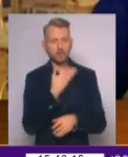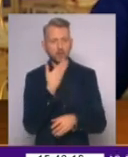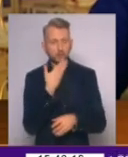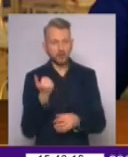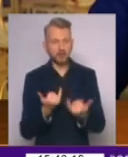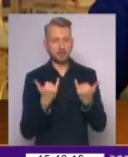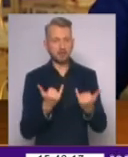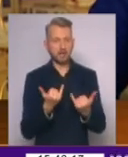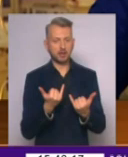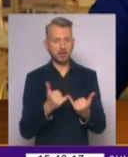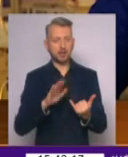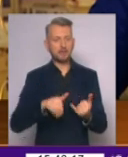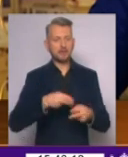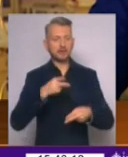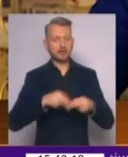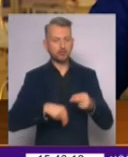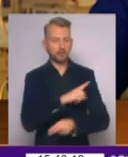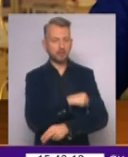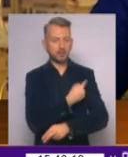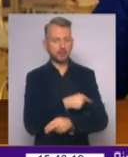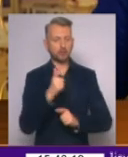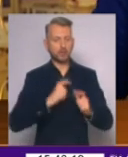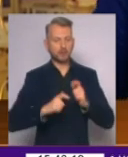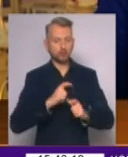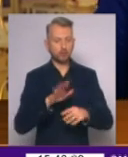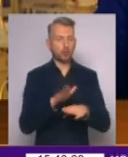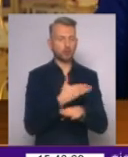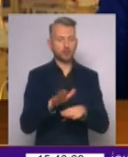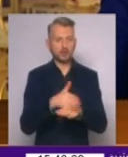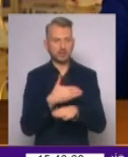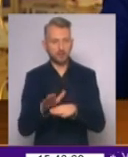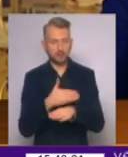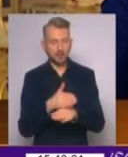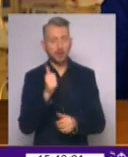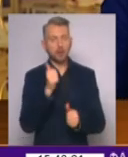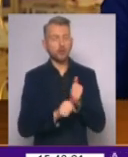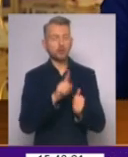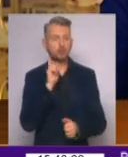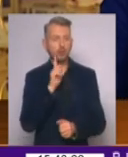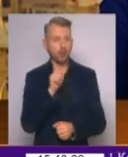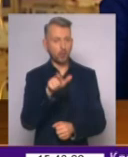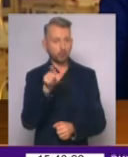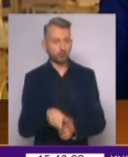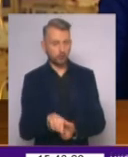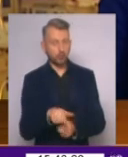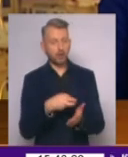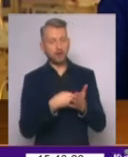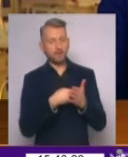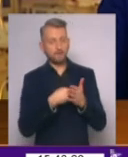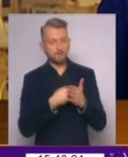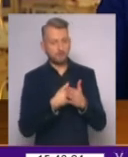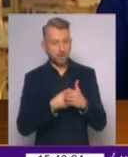тепер після закінчення медичного інституту розпреділення. І кожна молода особа може їхати собі куди